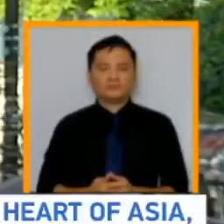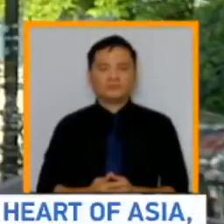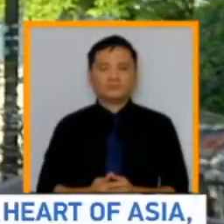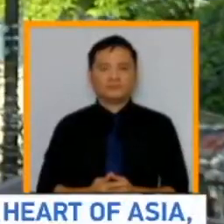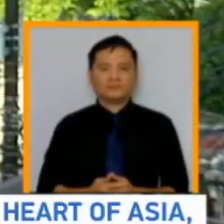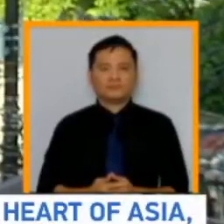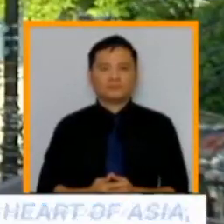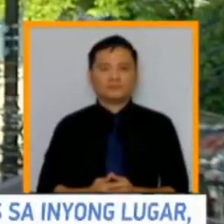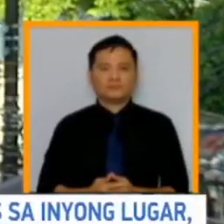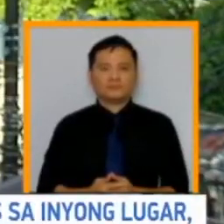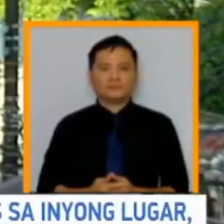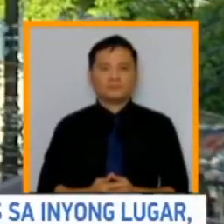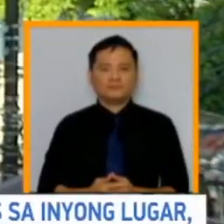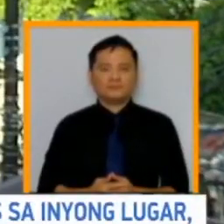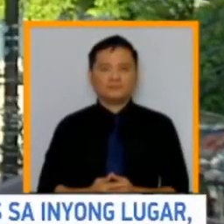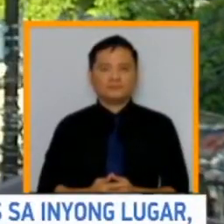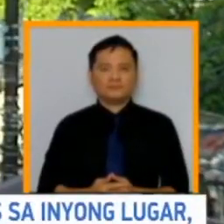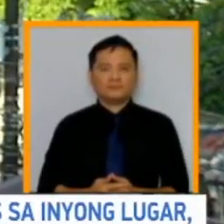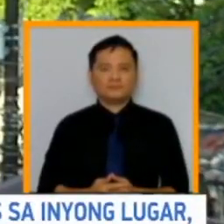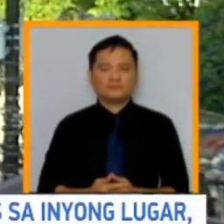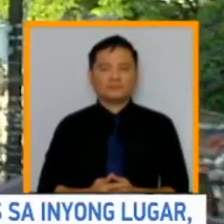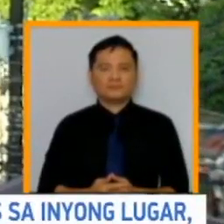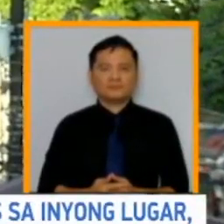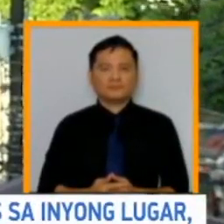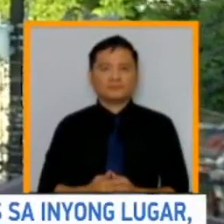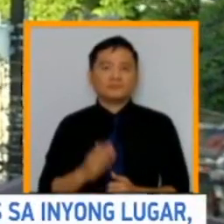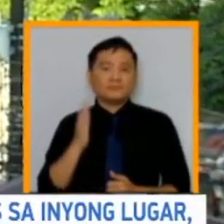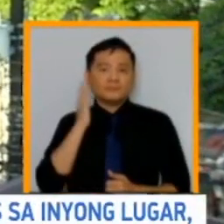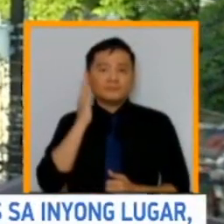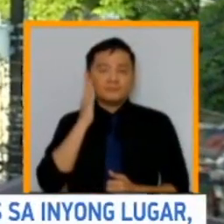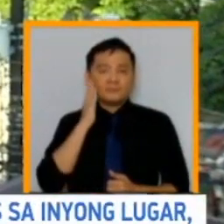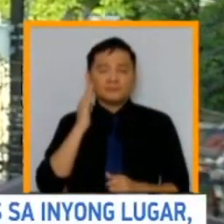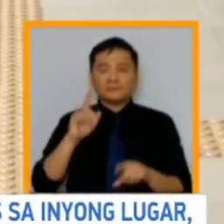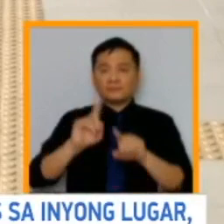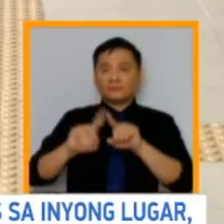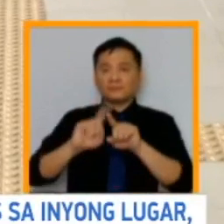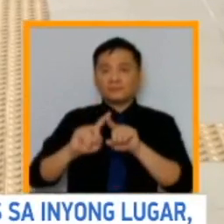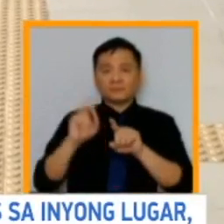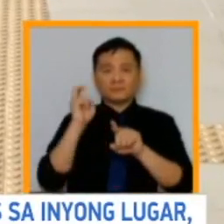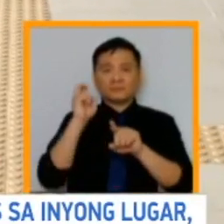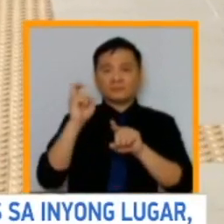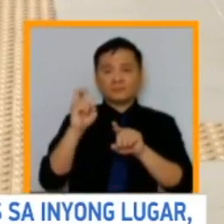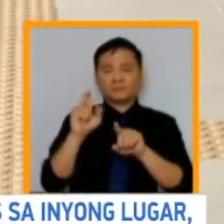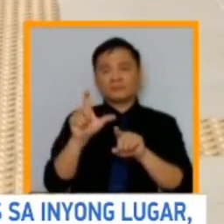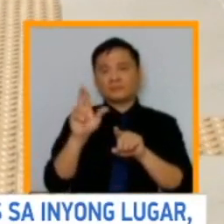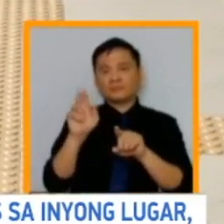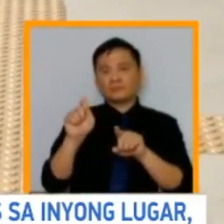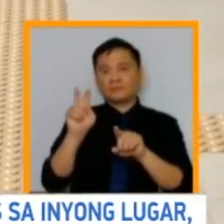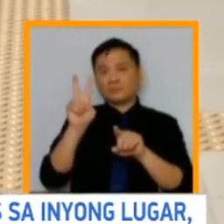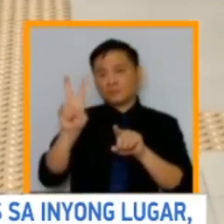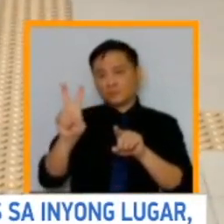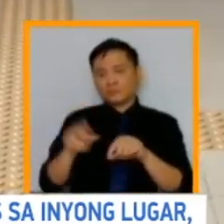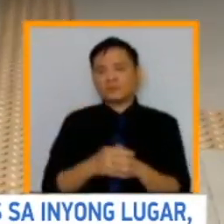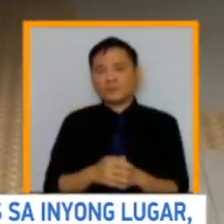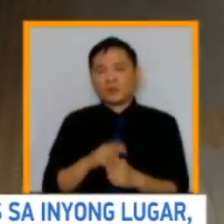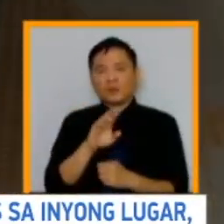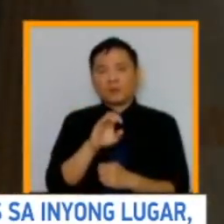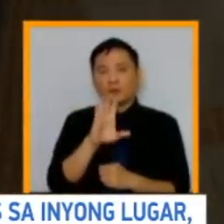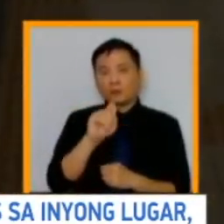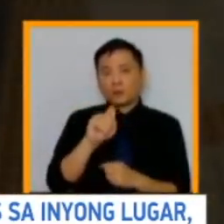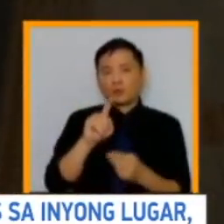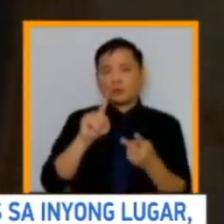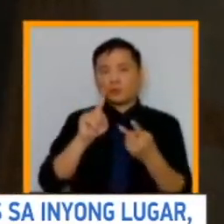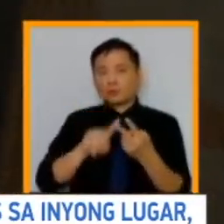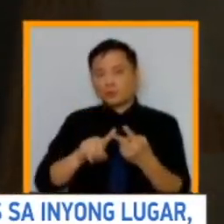Abiso po, normal ang operasyon ng lahat ng istasyon ng LRT2 mula Antipolo Station, parekto at pabalik. Kanina, base sa kanilang